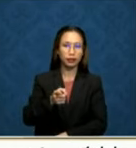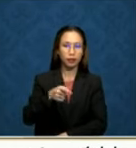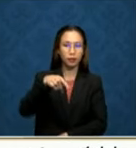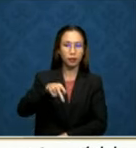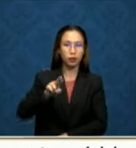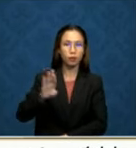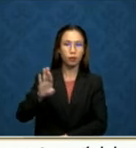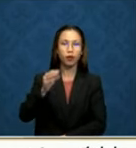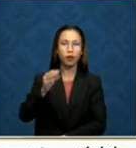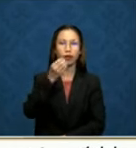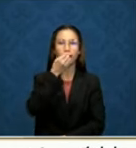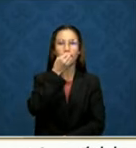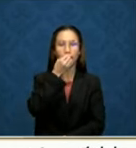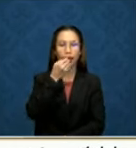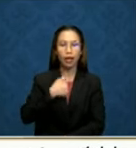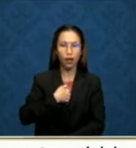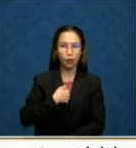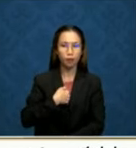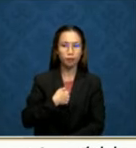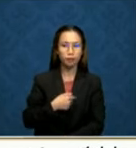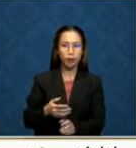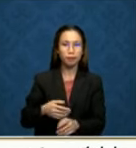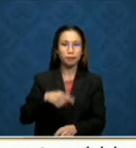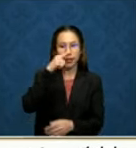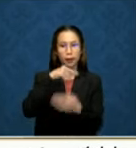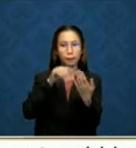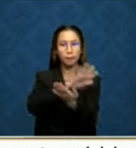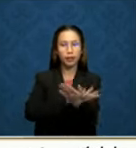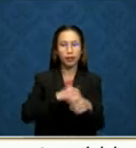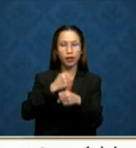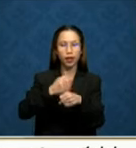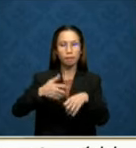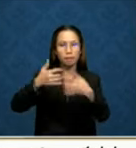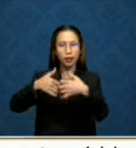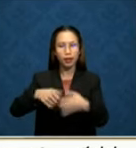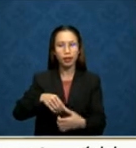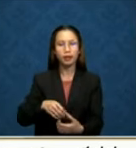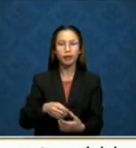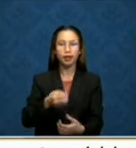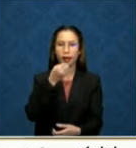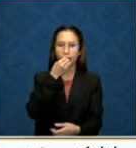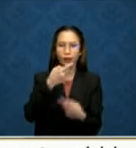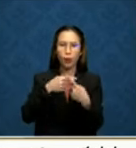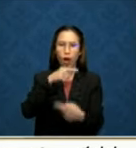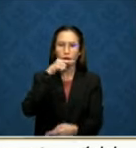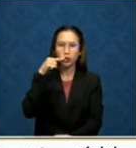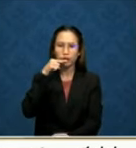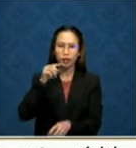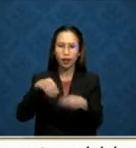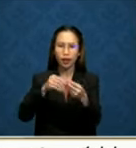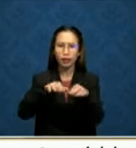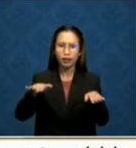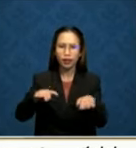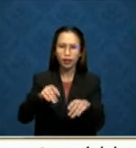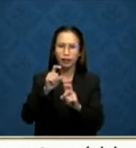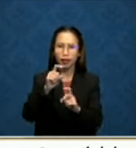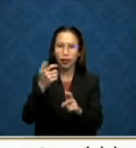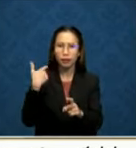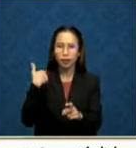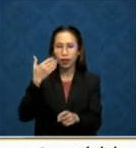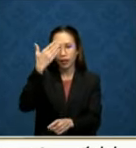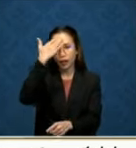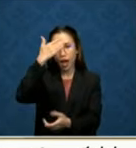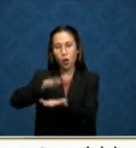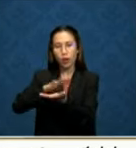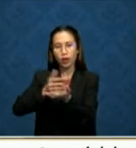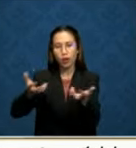็พระบาอาหาร เราเป็ประเทศผู้ผลิอาหารแต่เรwumark มีลูกชินสำรบเด็กที่ไม่ปลดภัยเรามีอาหาร หนาโงเรีน